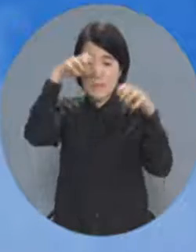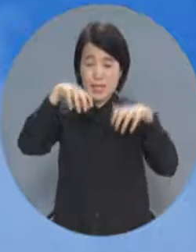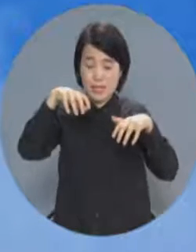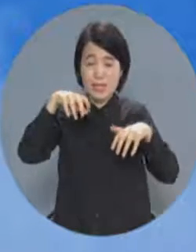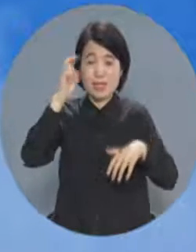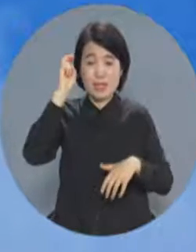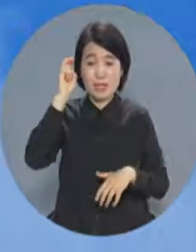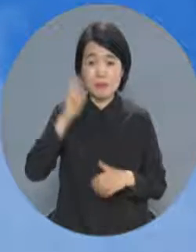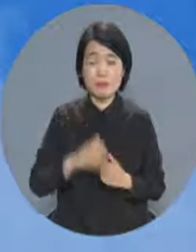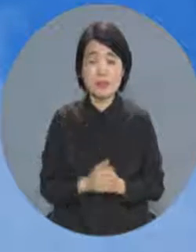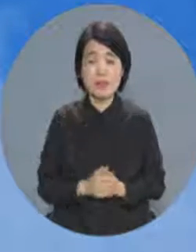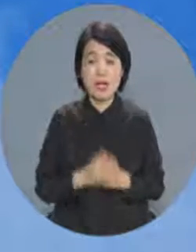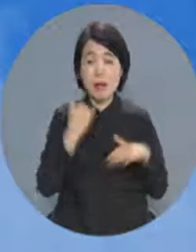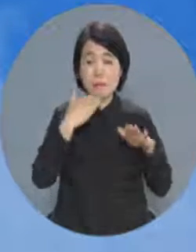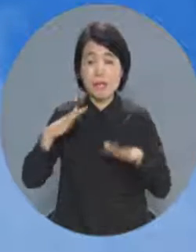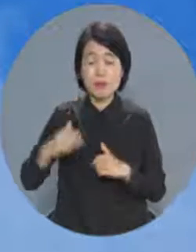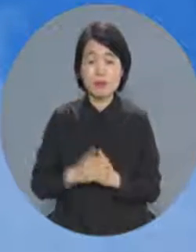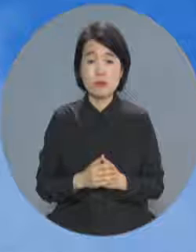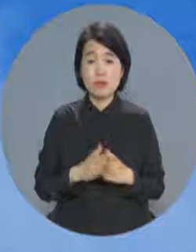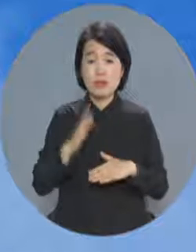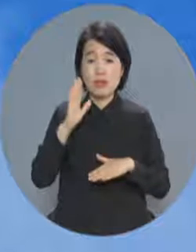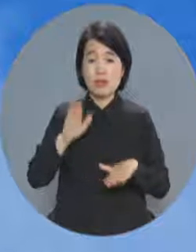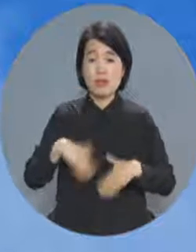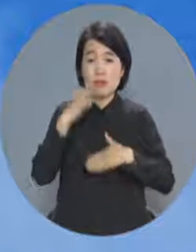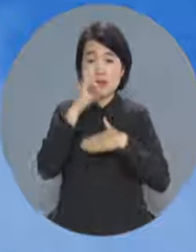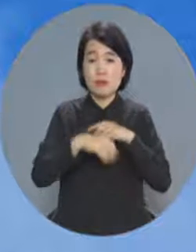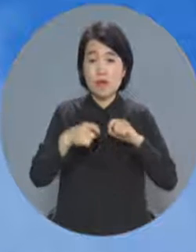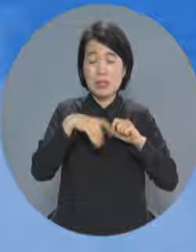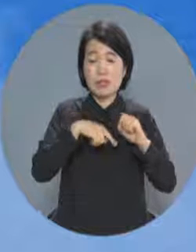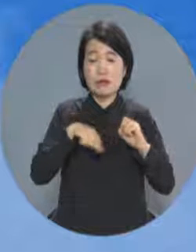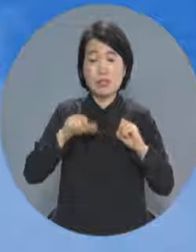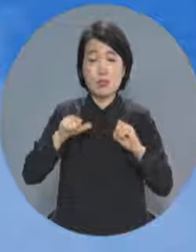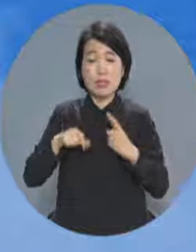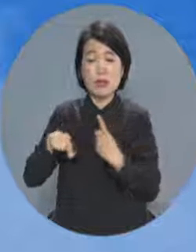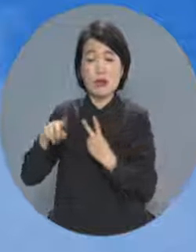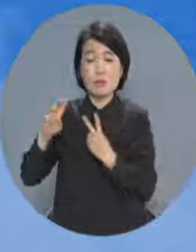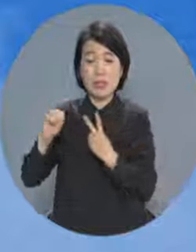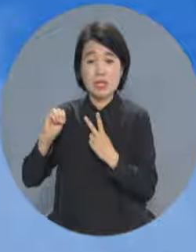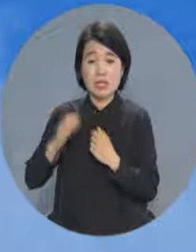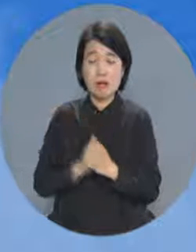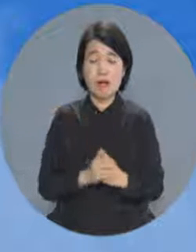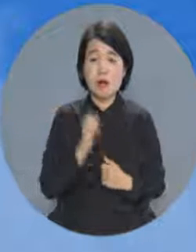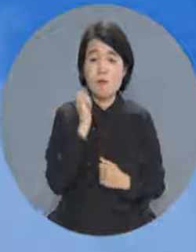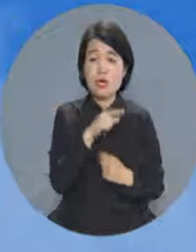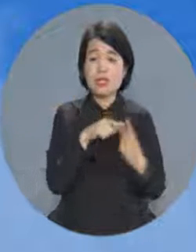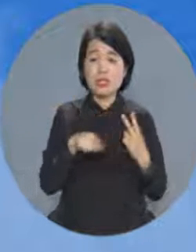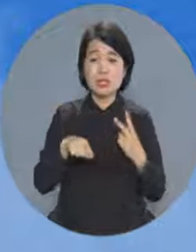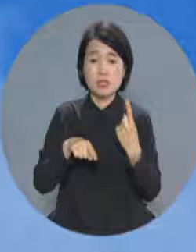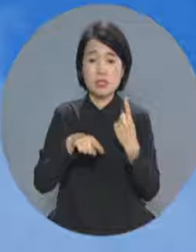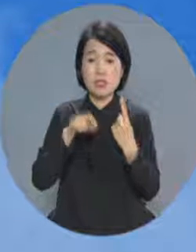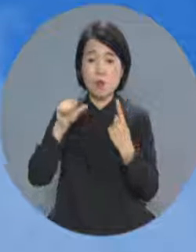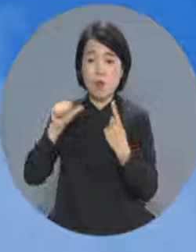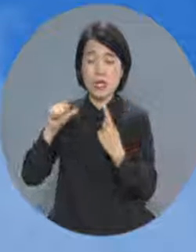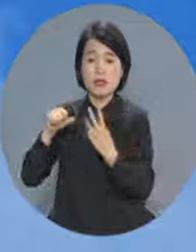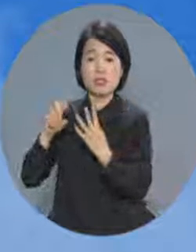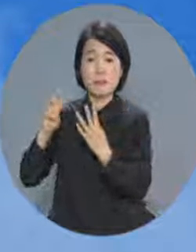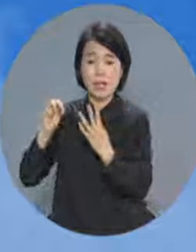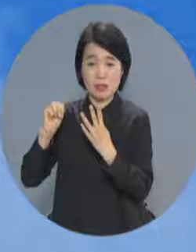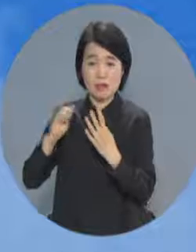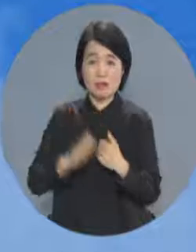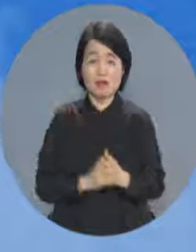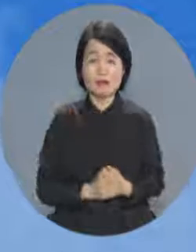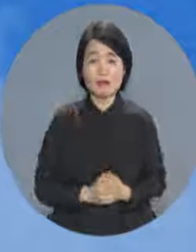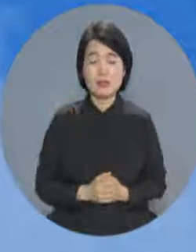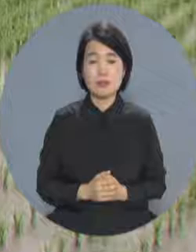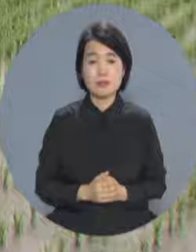보입니다 하도 는 남의 서부 앞바다에서 0.5 에서 2m 먼 바다에서는 1.5 에서 3m 로